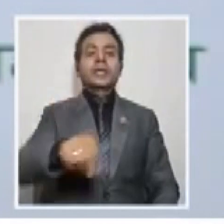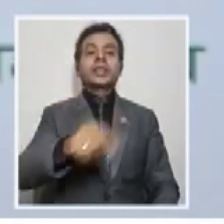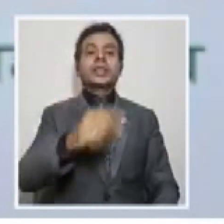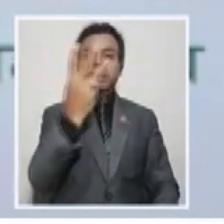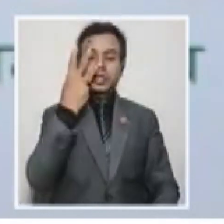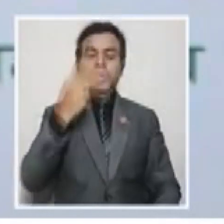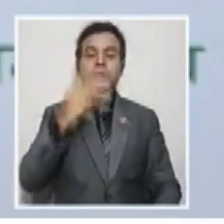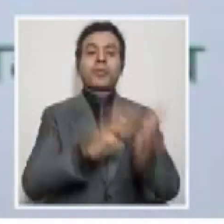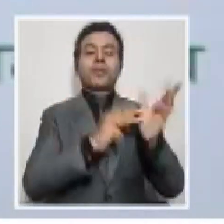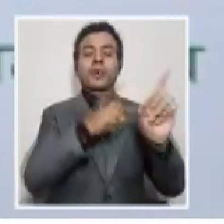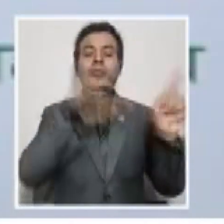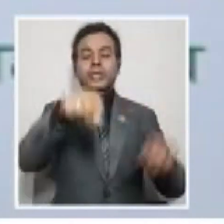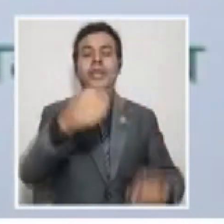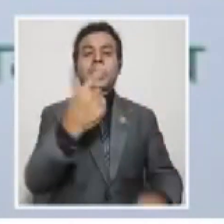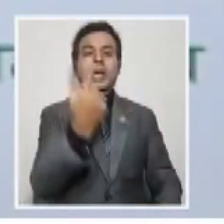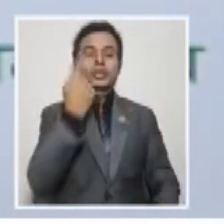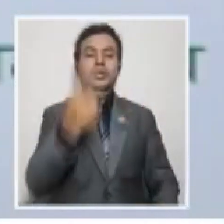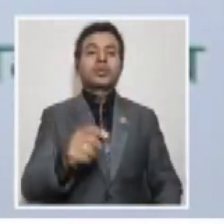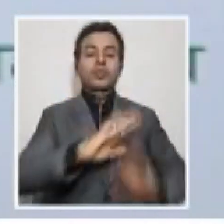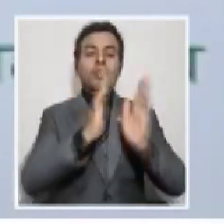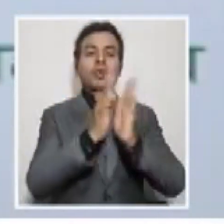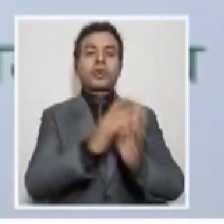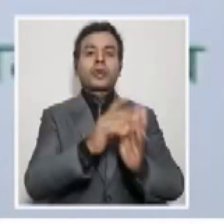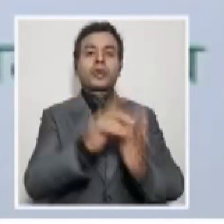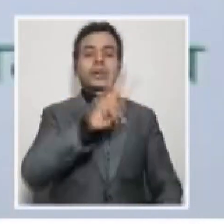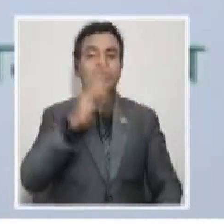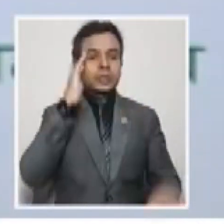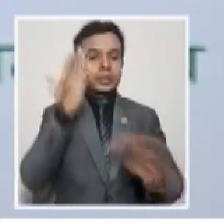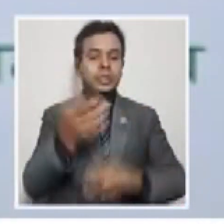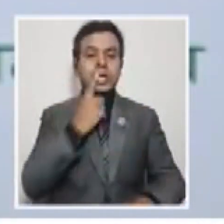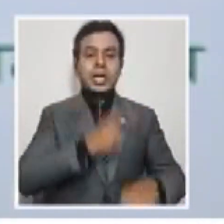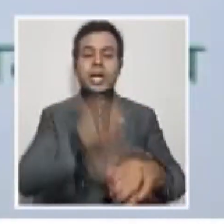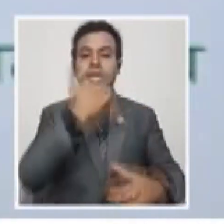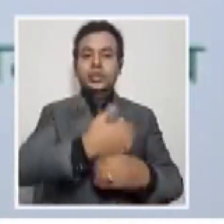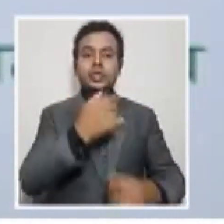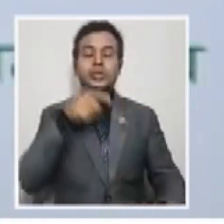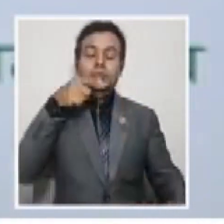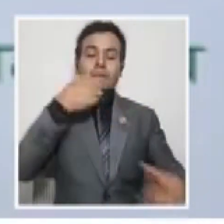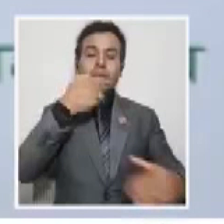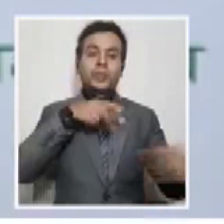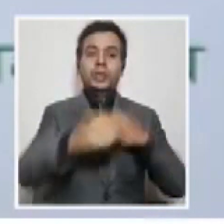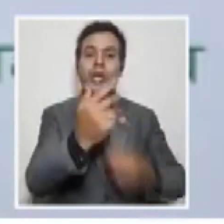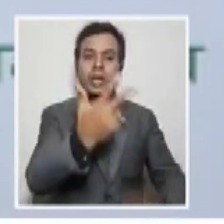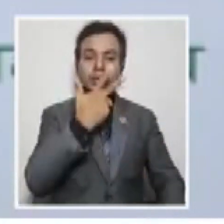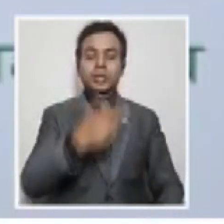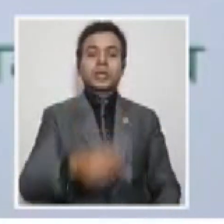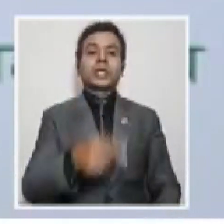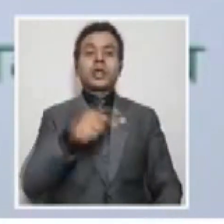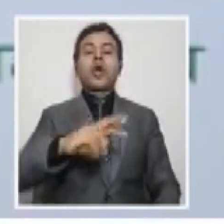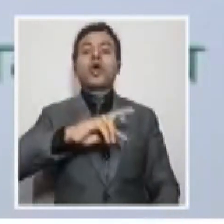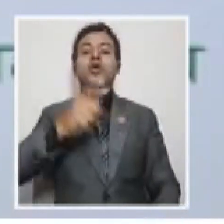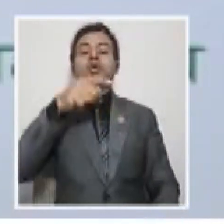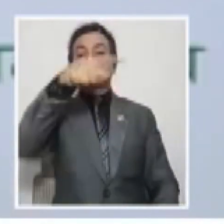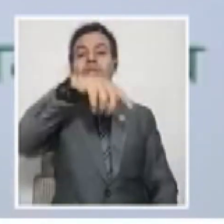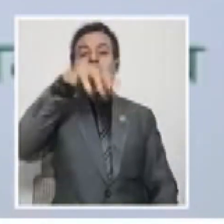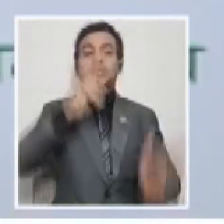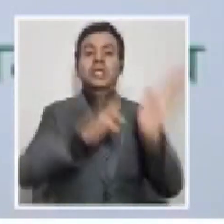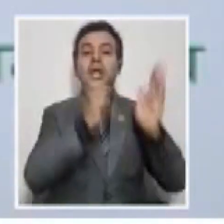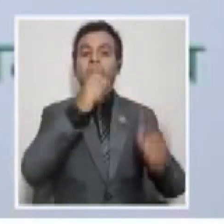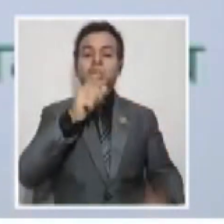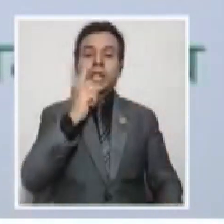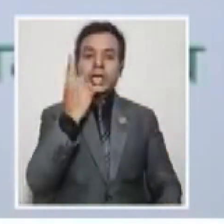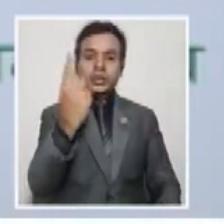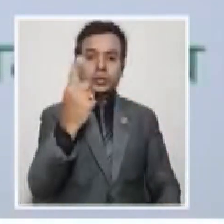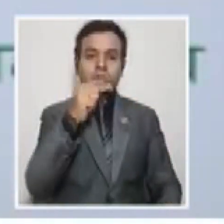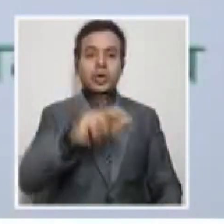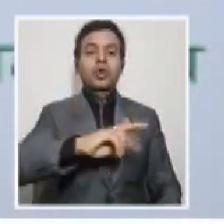ঢাকা সিটিতে 8 জন, ঢাকার অন্যান্য জেলায় 1 জন, নারায়ণগঞ্জে 1 জন, চট্টগ্রামের 8 জনের মধ্যে চট্টগ্রাম শহরে